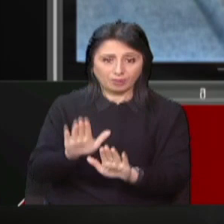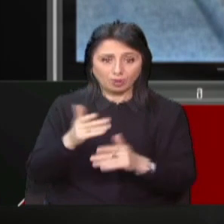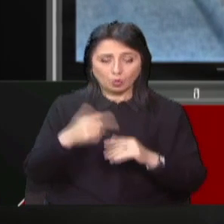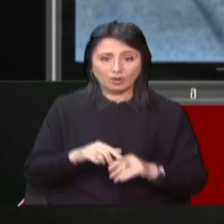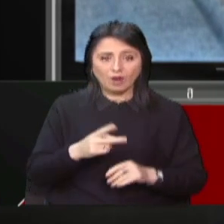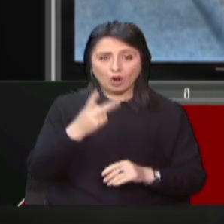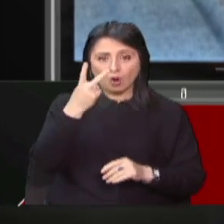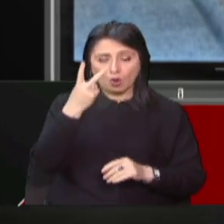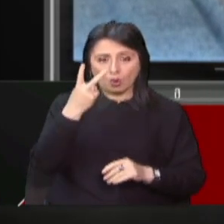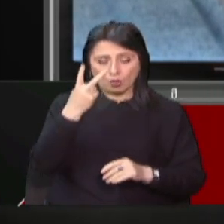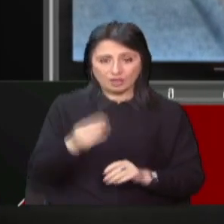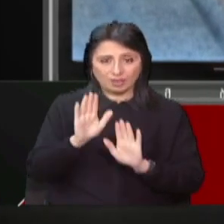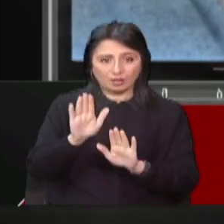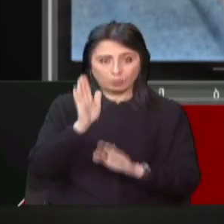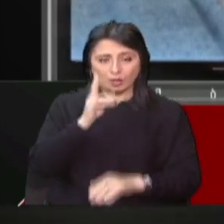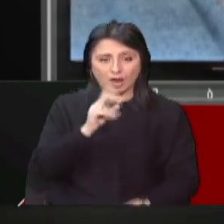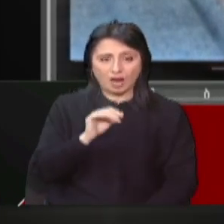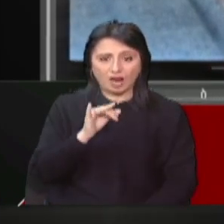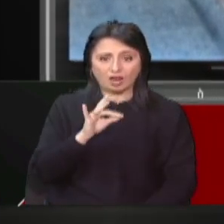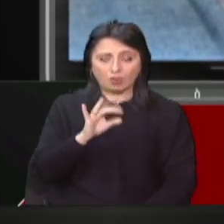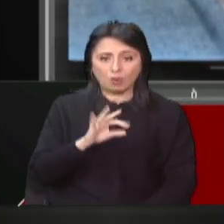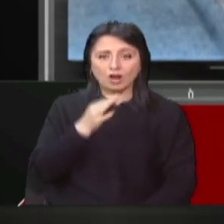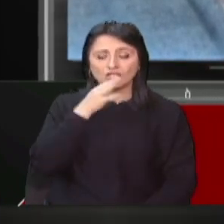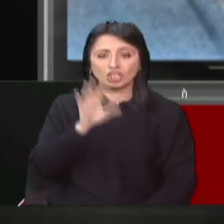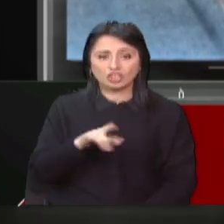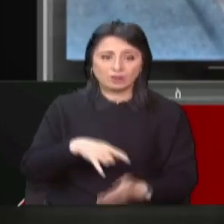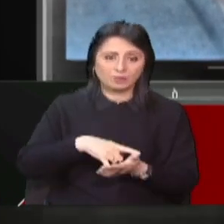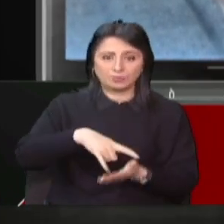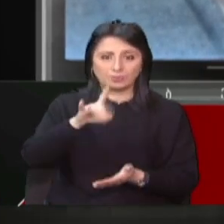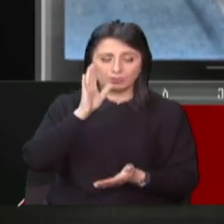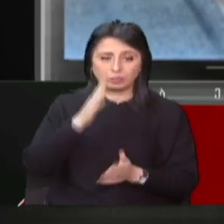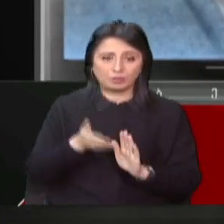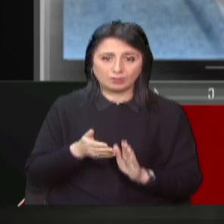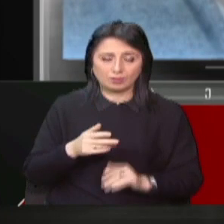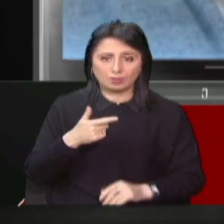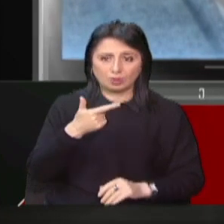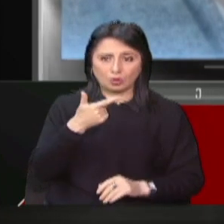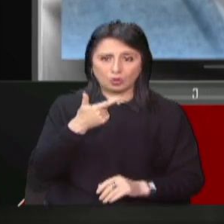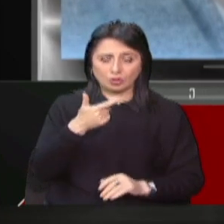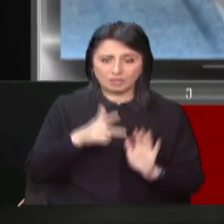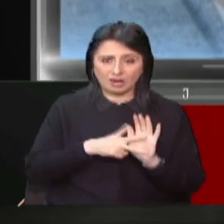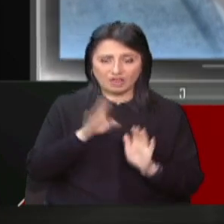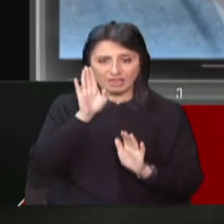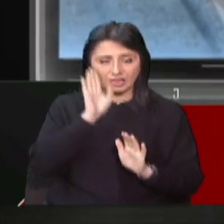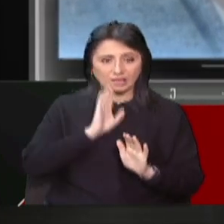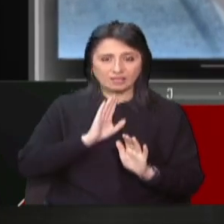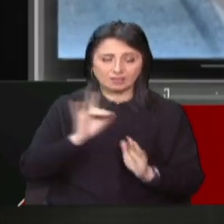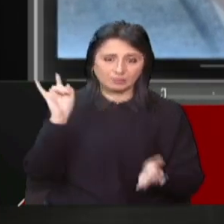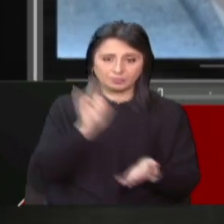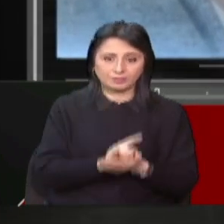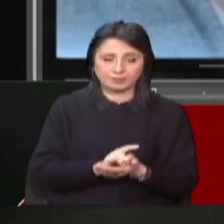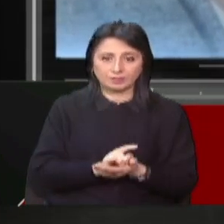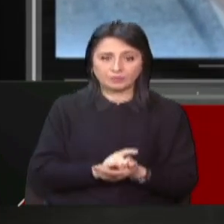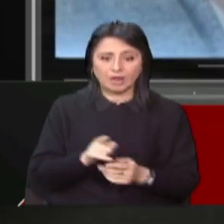ღამეს ჩაატარებენ ახლა კაიროში და შემდეგ გამოფრინდებიან 28-ში დილით ჩამოვლენ